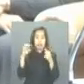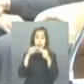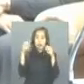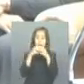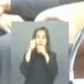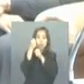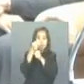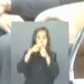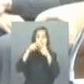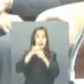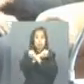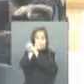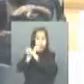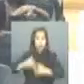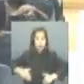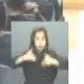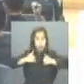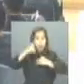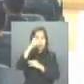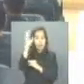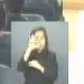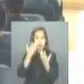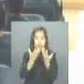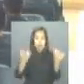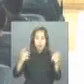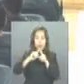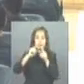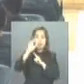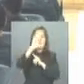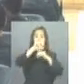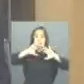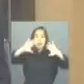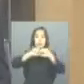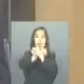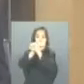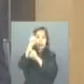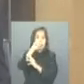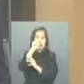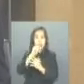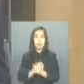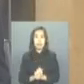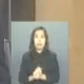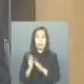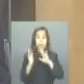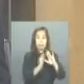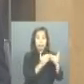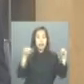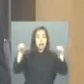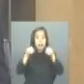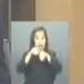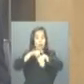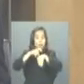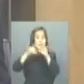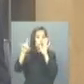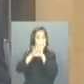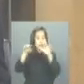ป้องกันชีวิตและทรัพย์สินทางราชการจากกรณีต่างๆ โค้งสุดท้ายของการเลือกตั้งแกนนำพรรค